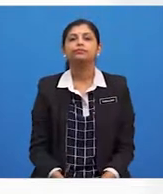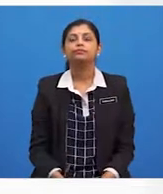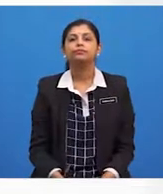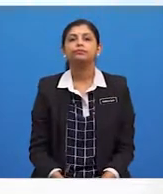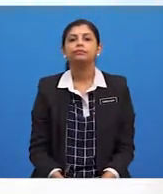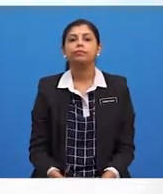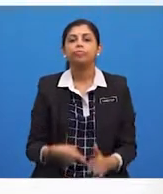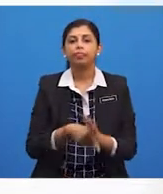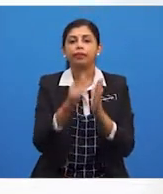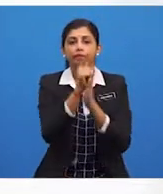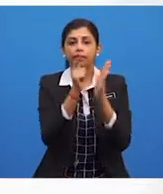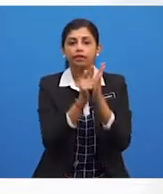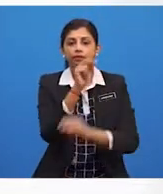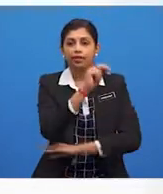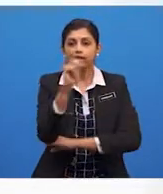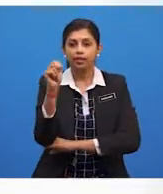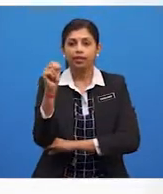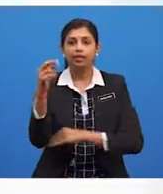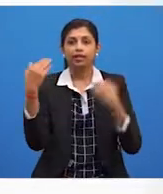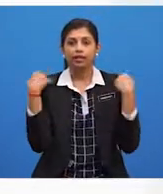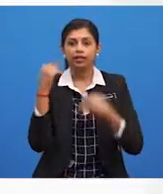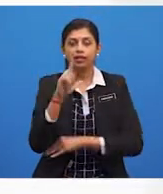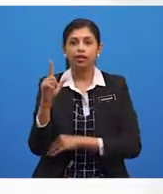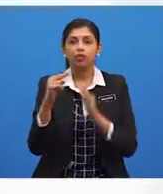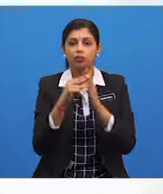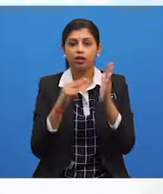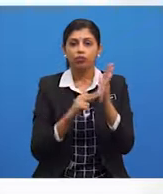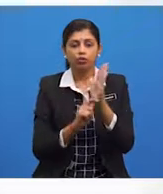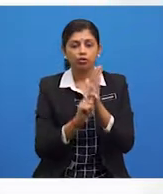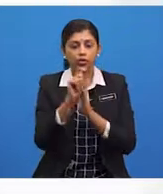perlembagaan adalah undang-undang tertinggi negara.